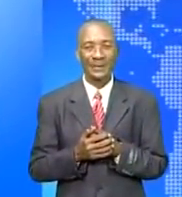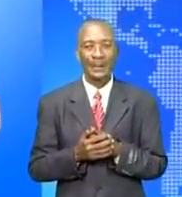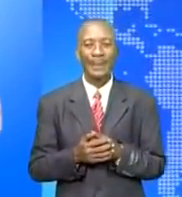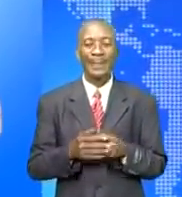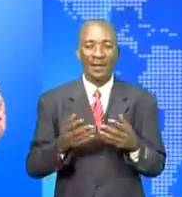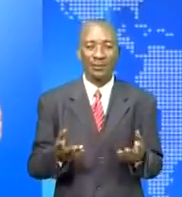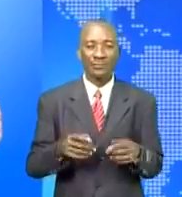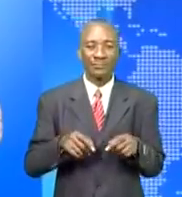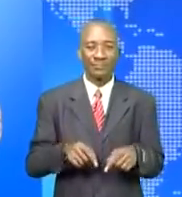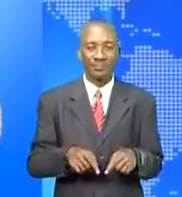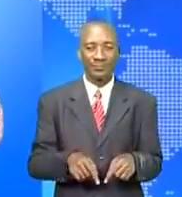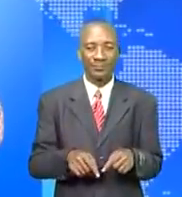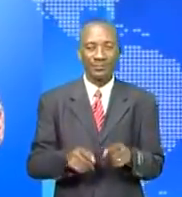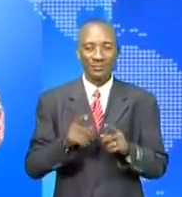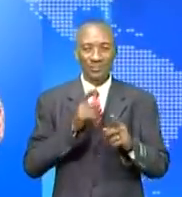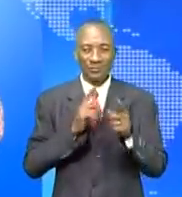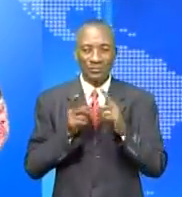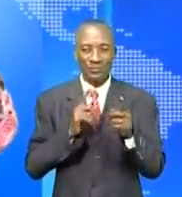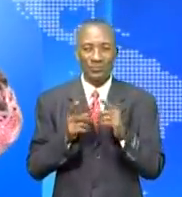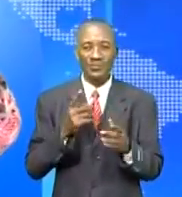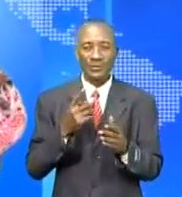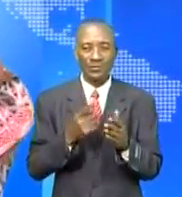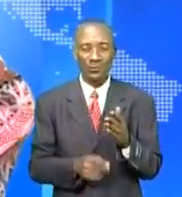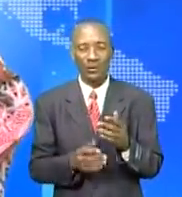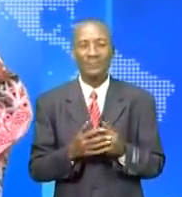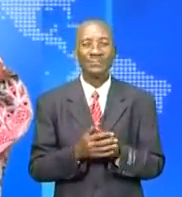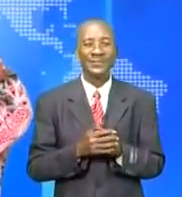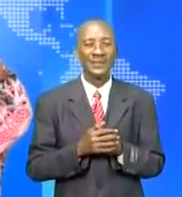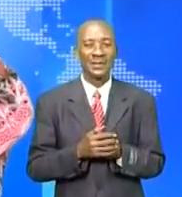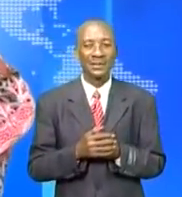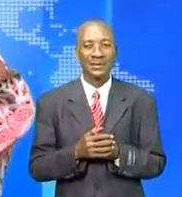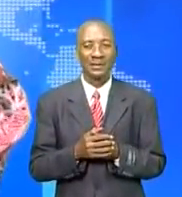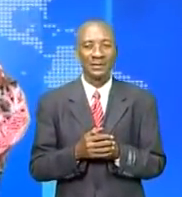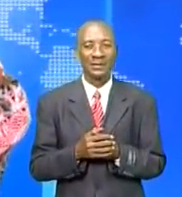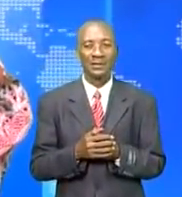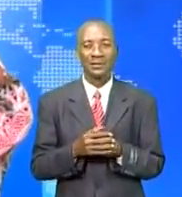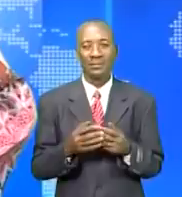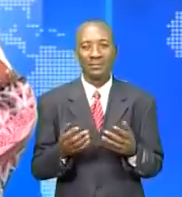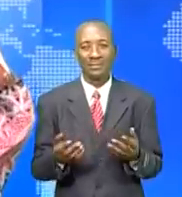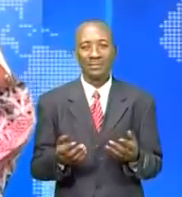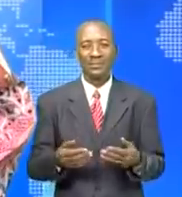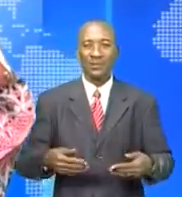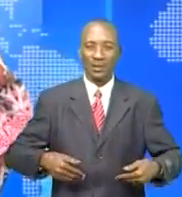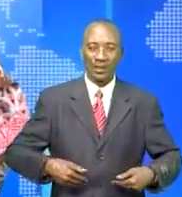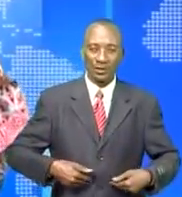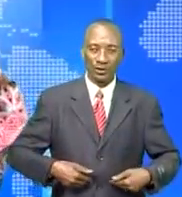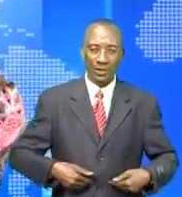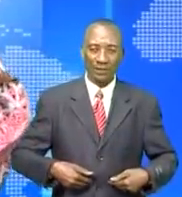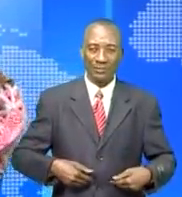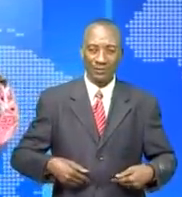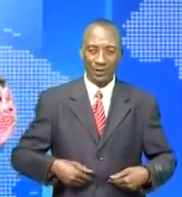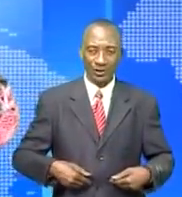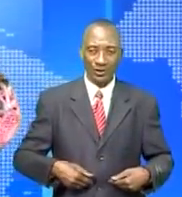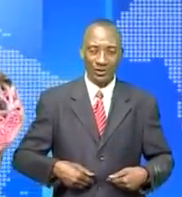provinces de l'Ituri et du Nord Kivu mérite le soutien de tous, de tous les Congolais. Les jeunes de ces deux provinces ont été